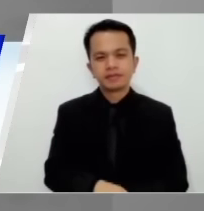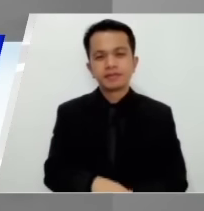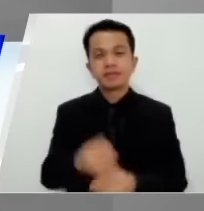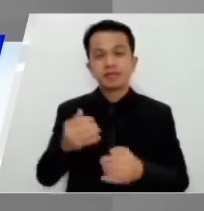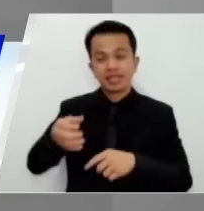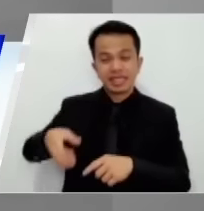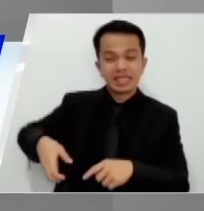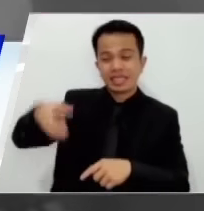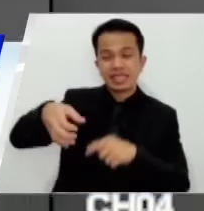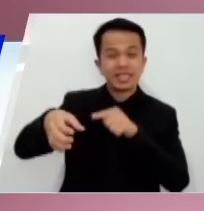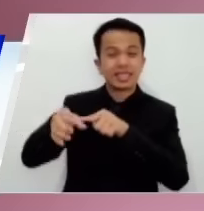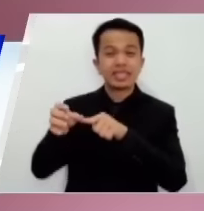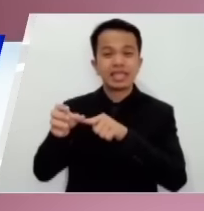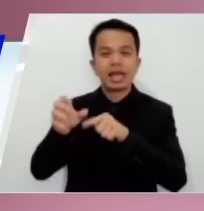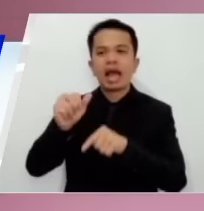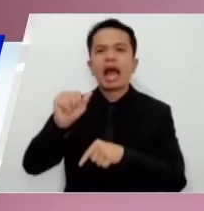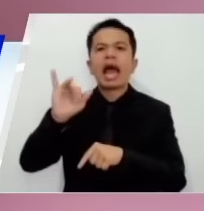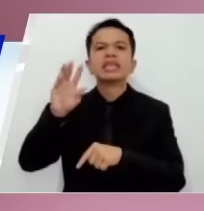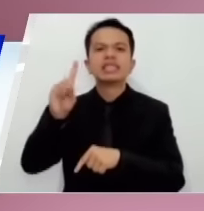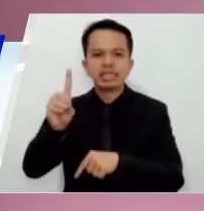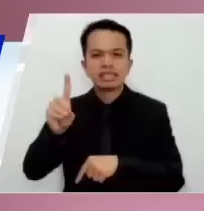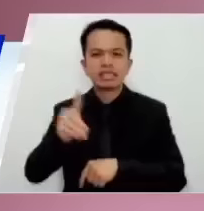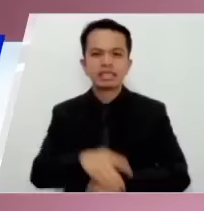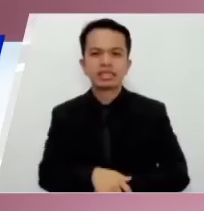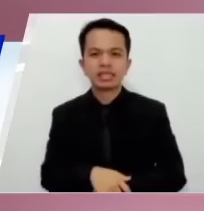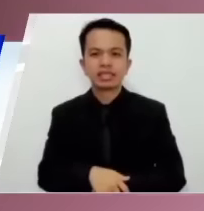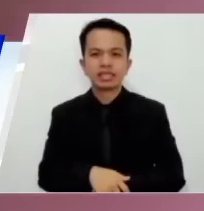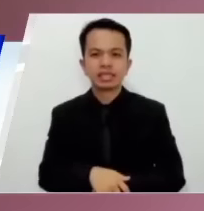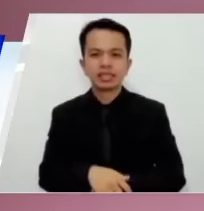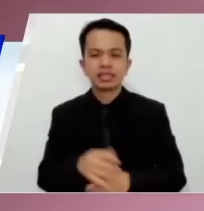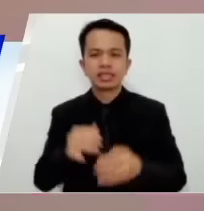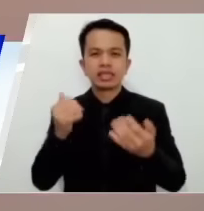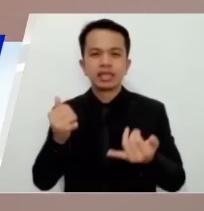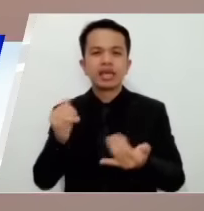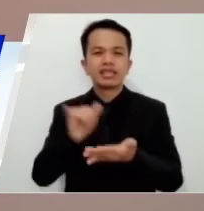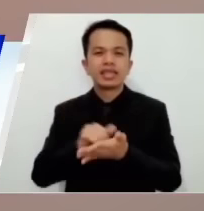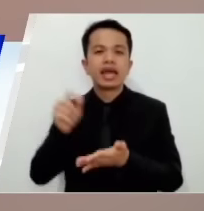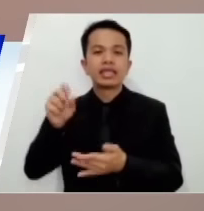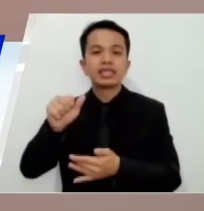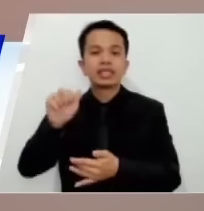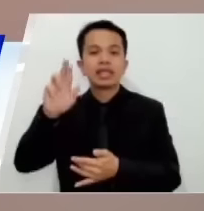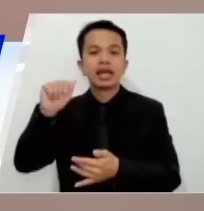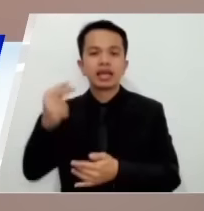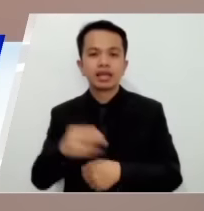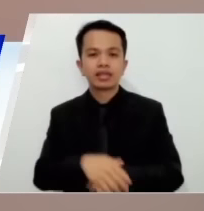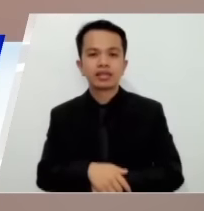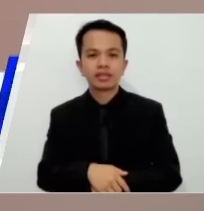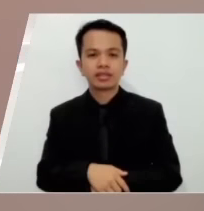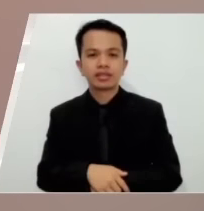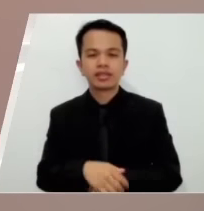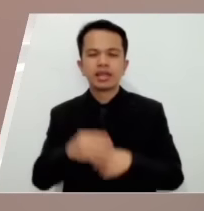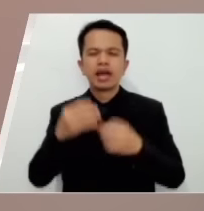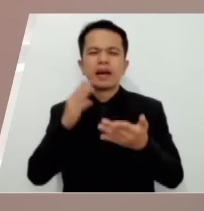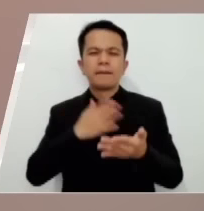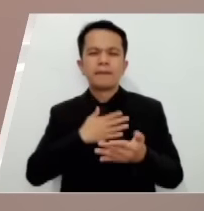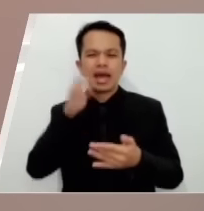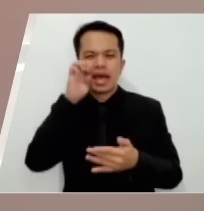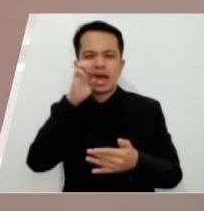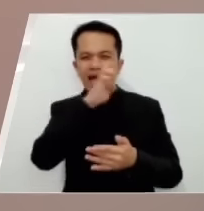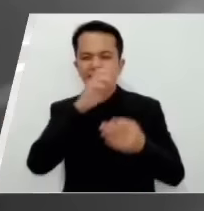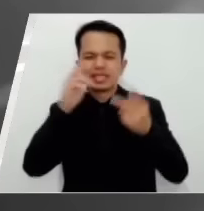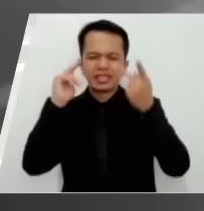asido pala kinilala ang biktimang si S Jane San Jose yung mata ko siang